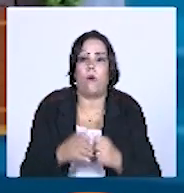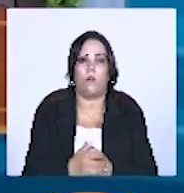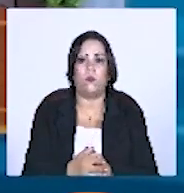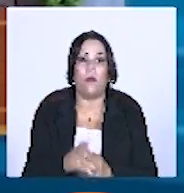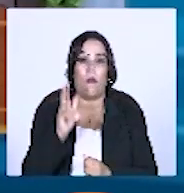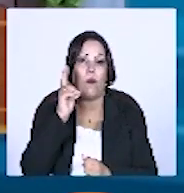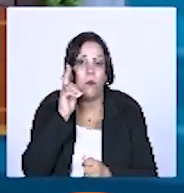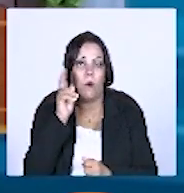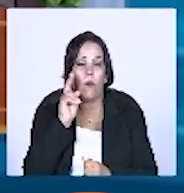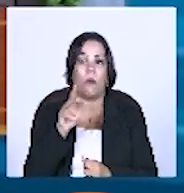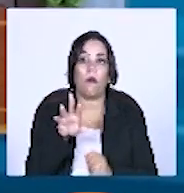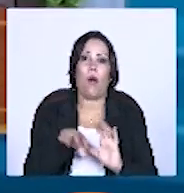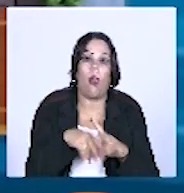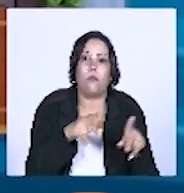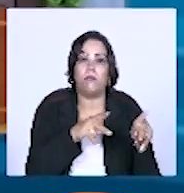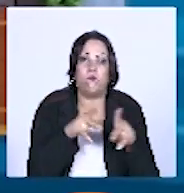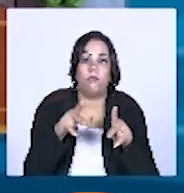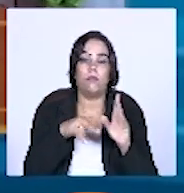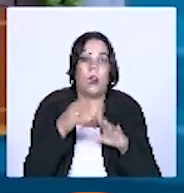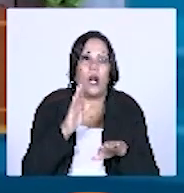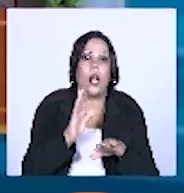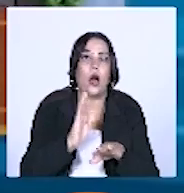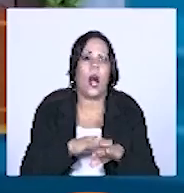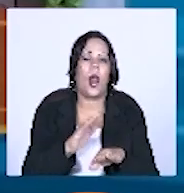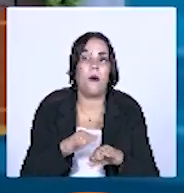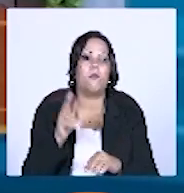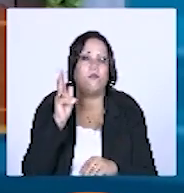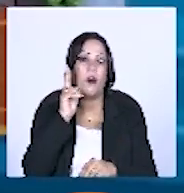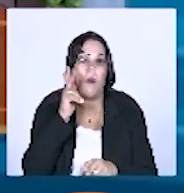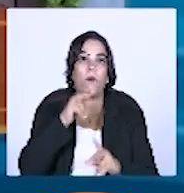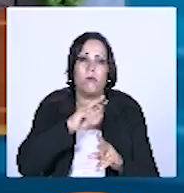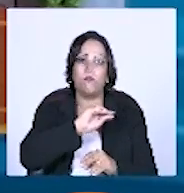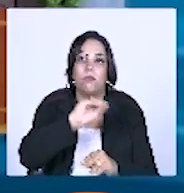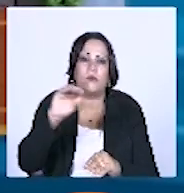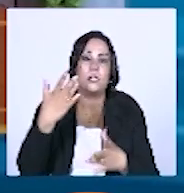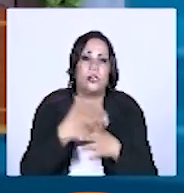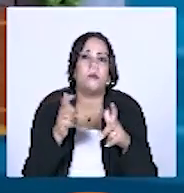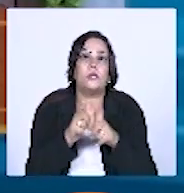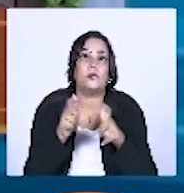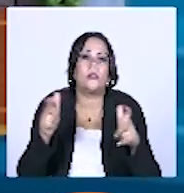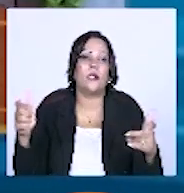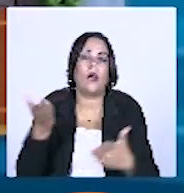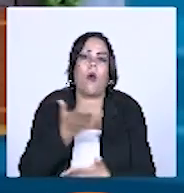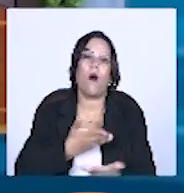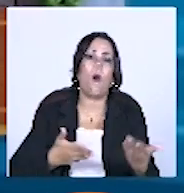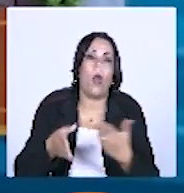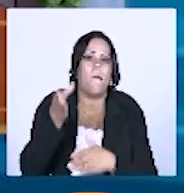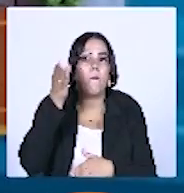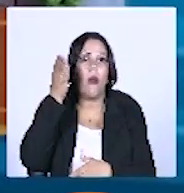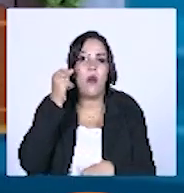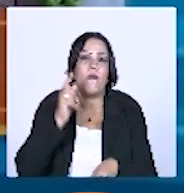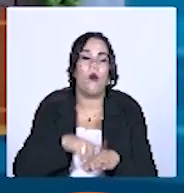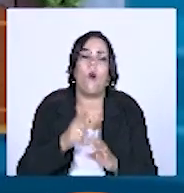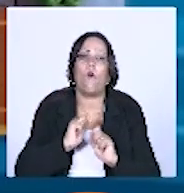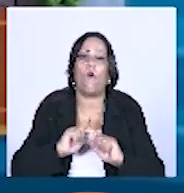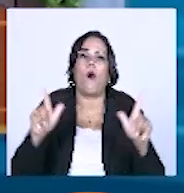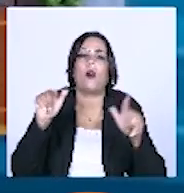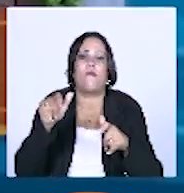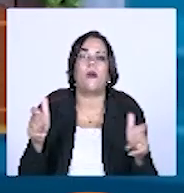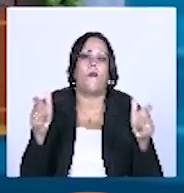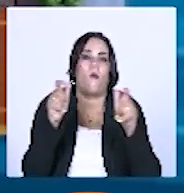طبعا كان نقل عبر وسائل الاعلام وده برض شيء مهم جدا في اتساع نطاق المعرفه والشفافيه في